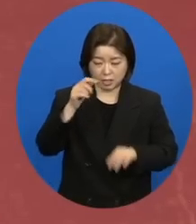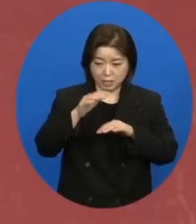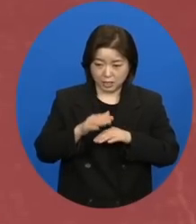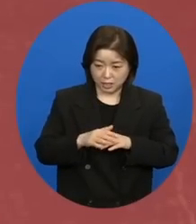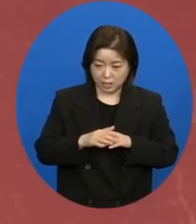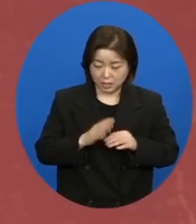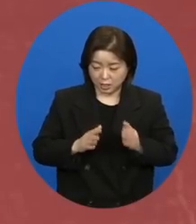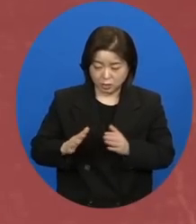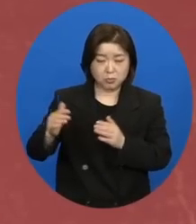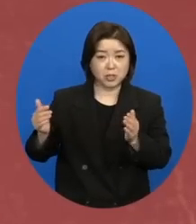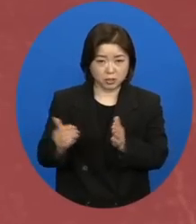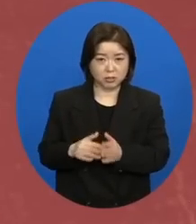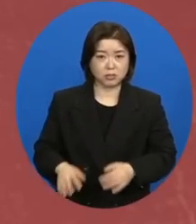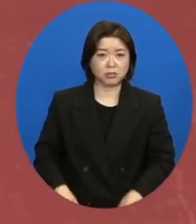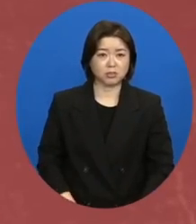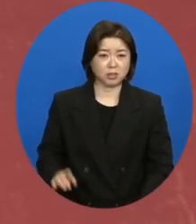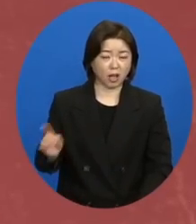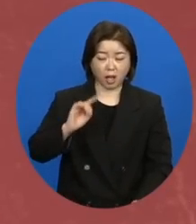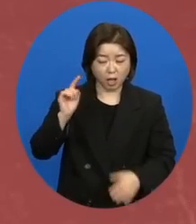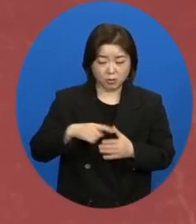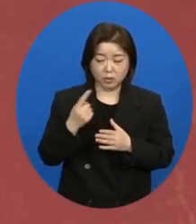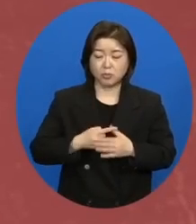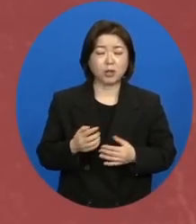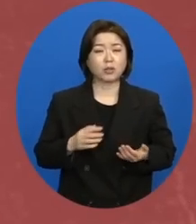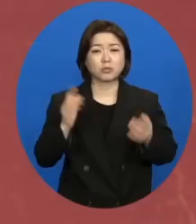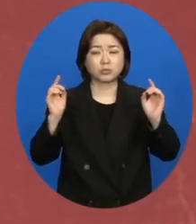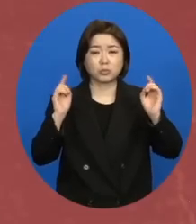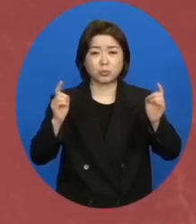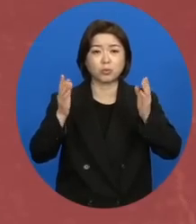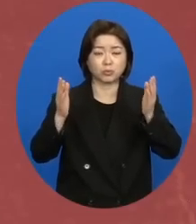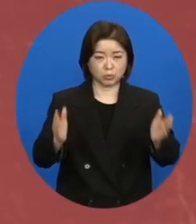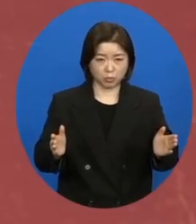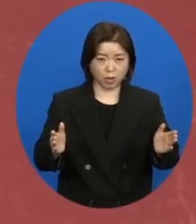예비해놨어요. 아무 생각도 없이 놀고 있는 동안